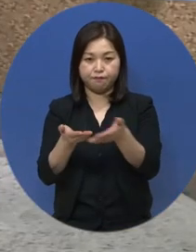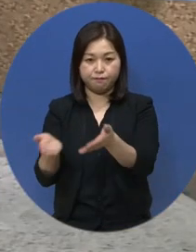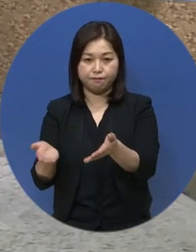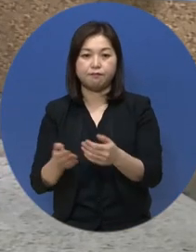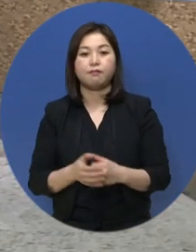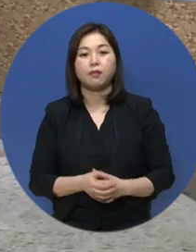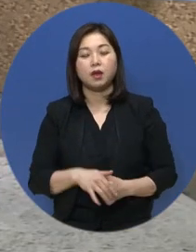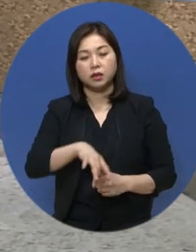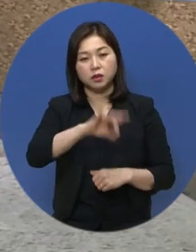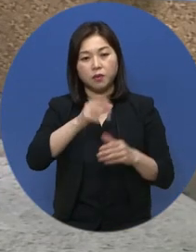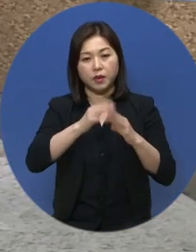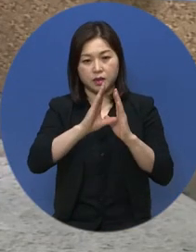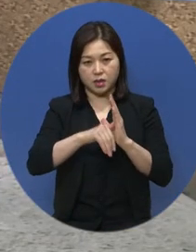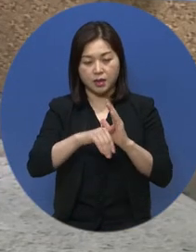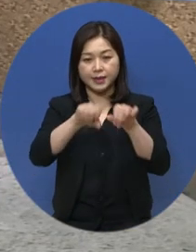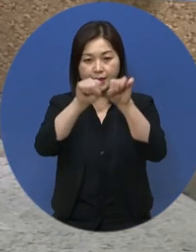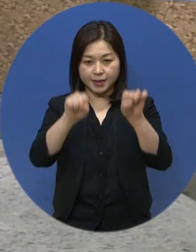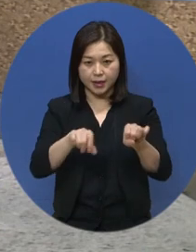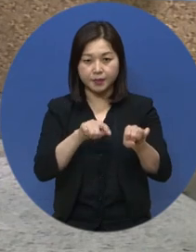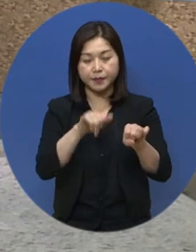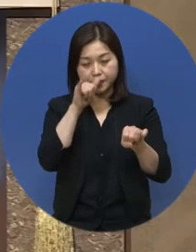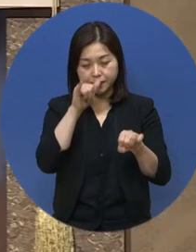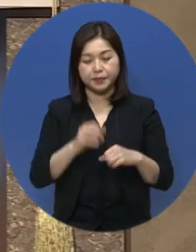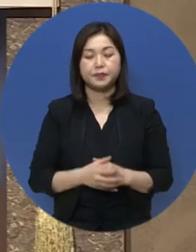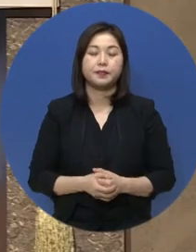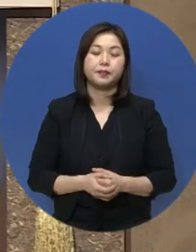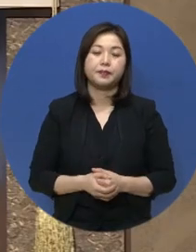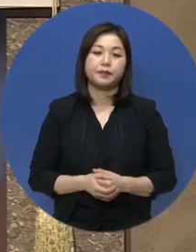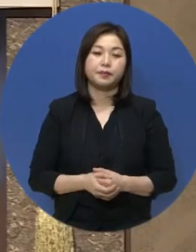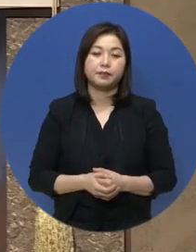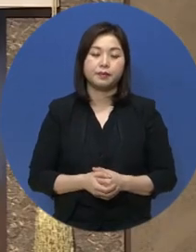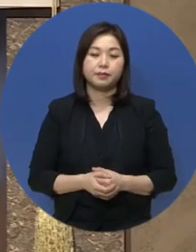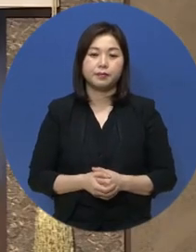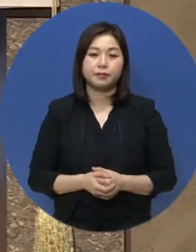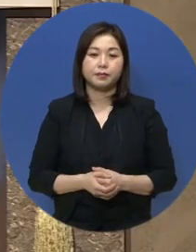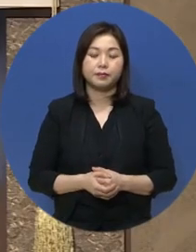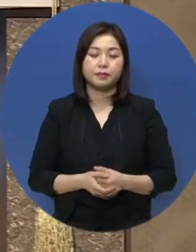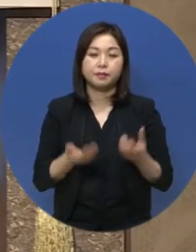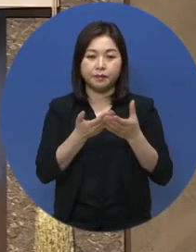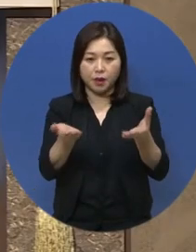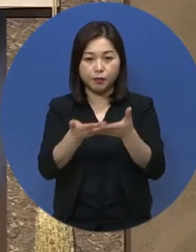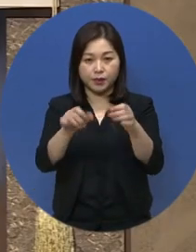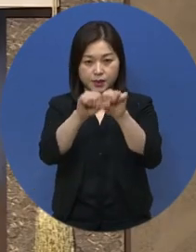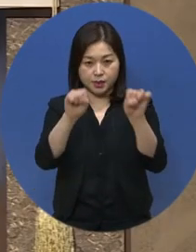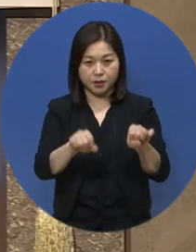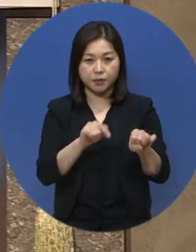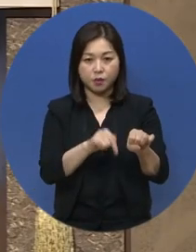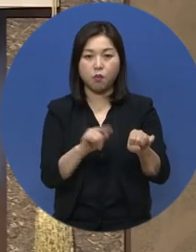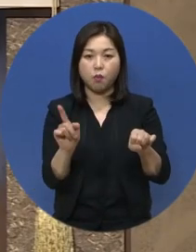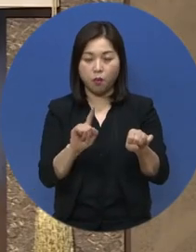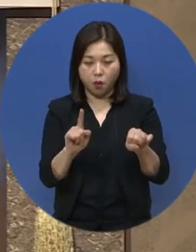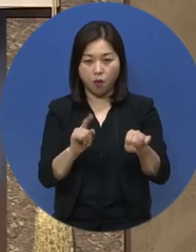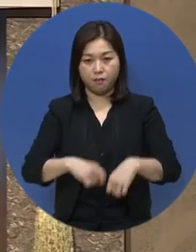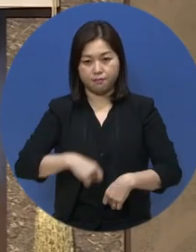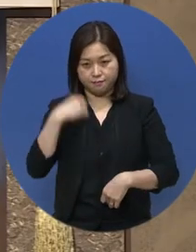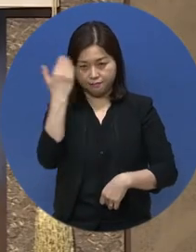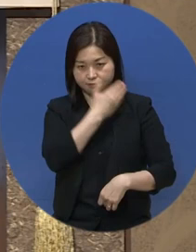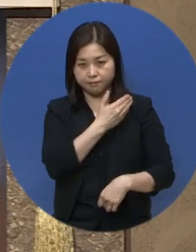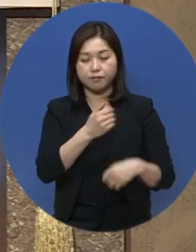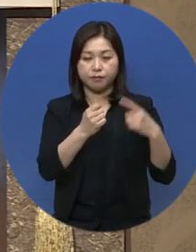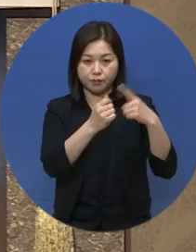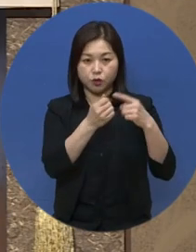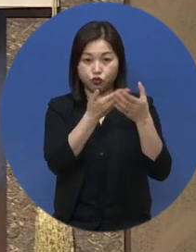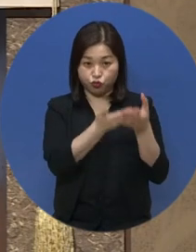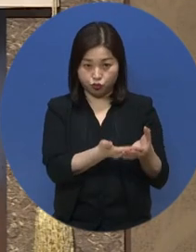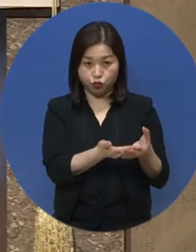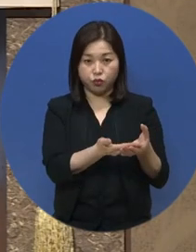처음에 만들어질 때부터 시스템이 만들어 구축을 해놨었어요. 그래서 네. 그 배분 시스템은 가장 중요한 게 이제 투명성이고요. 예.